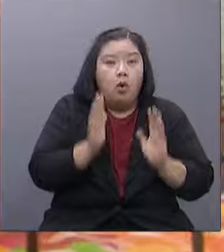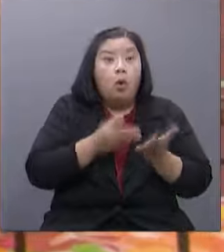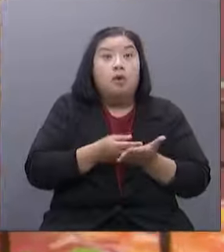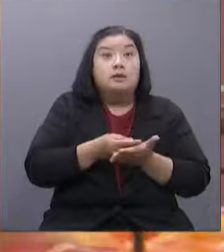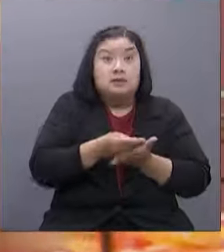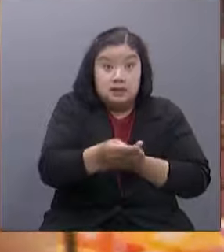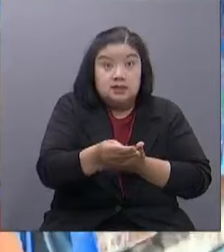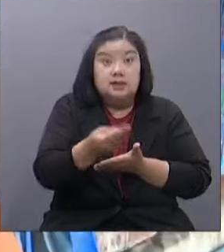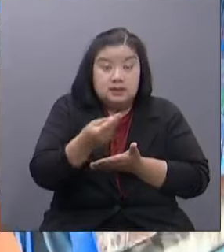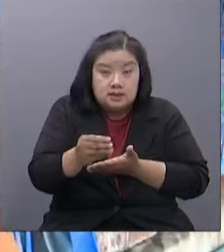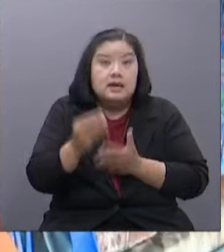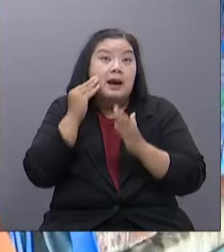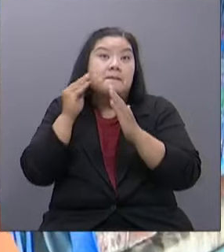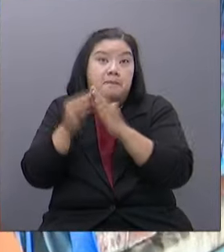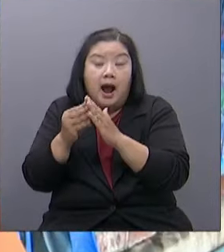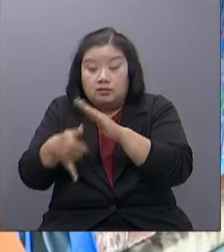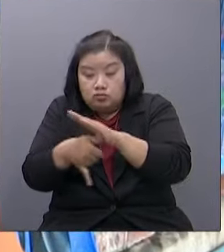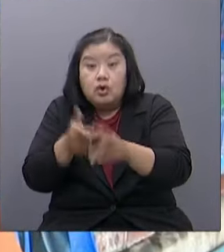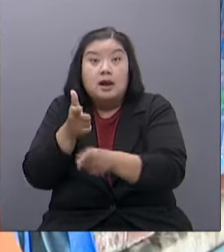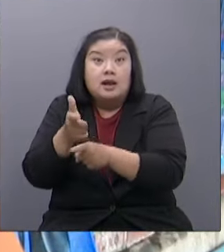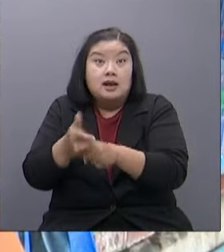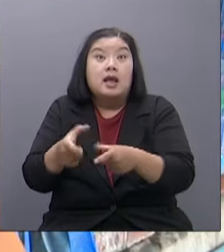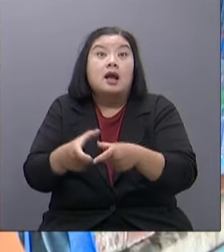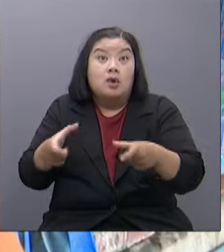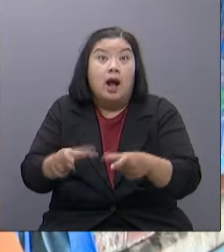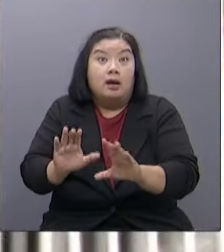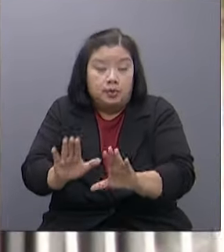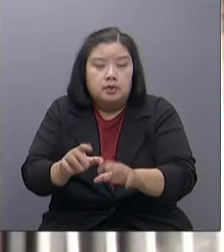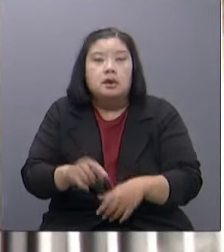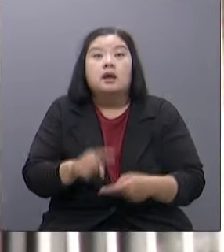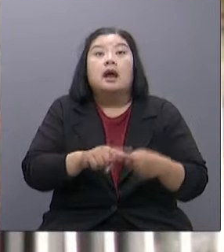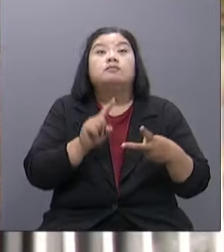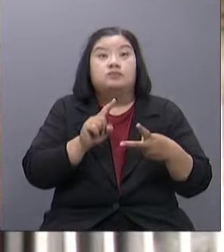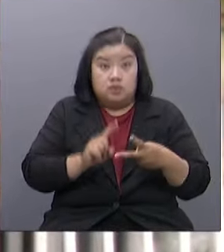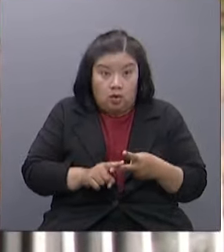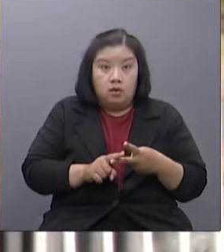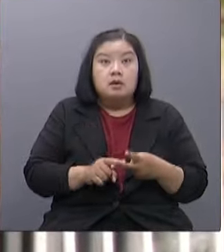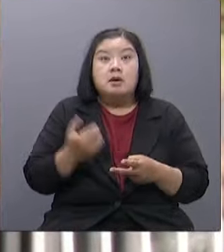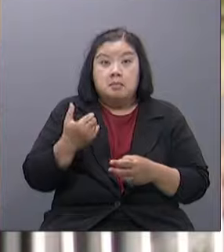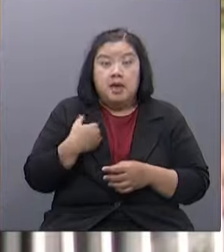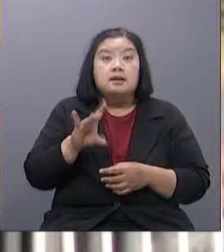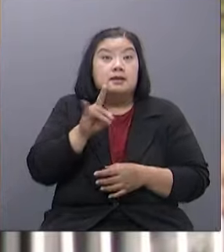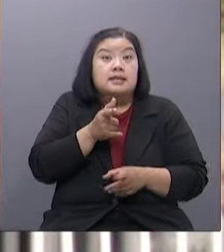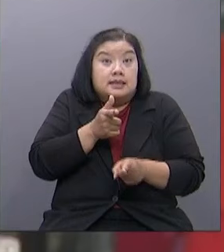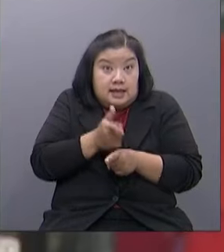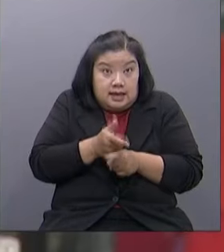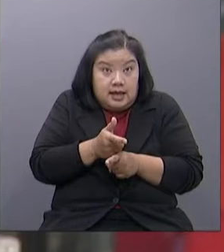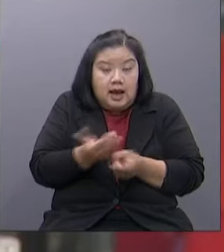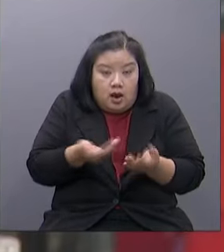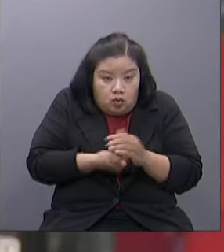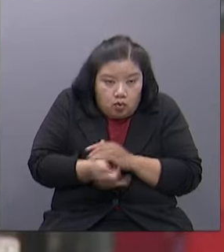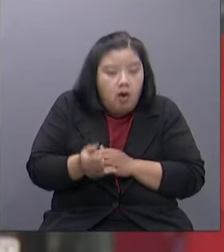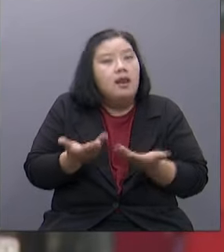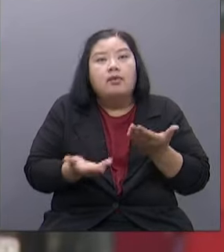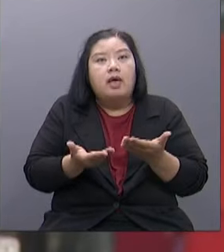ที่ใหญ่โตหรือว่าที่ที่เหมาะสมกับเค้าค่ะนะครับกับสถานที่เพราาะพันธุ์ซึ่งอาจจะอยู่อีกที่นึงเพราะฉะนั้นที่รอขายเนี่ยมันต้องเล็กๆหน่อยนก